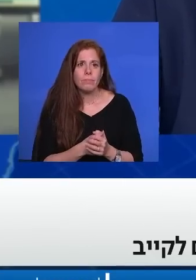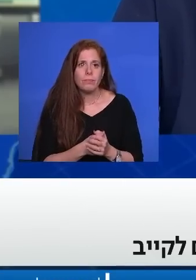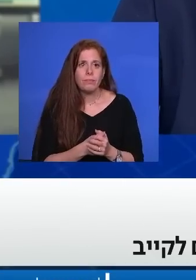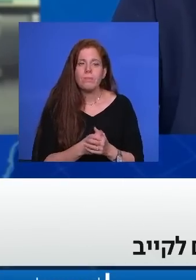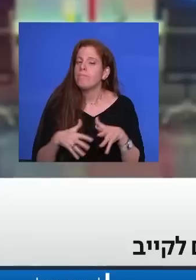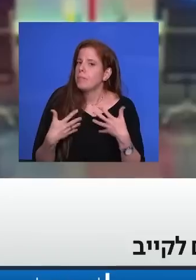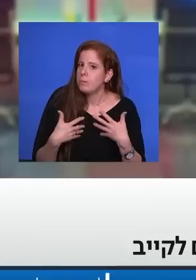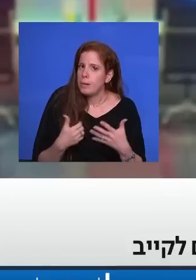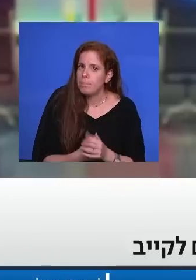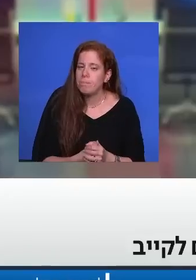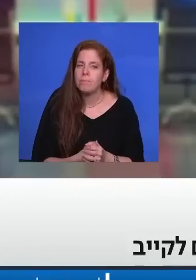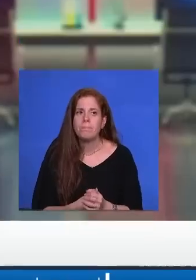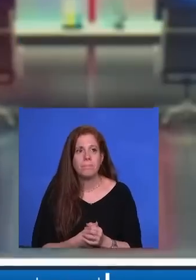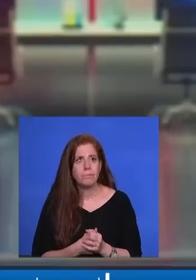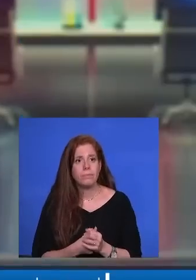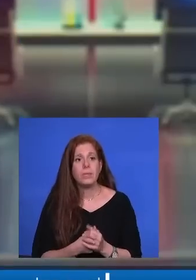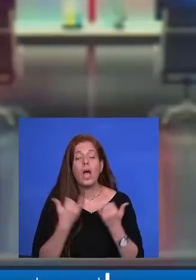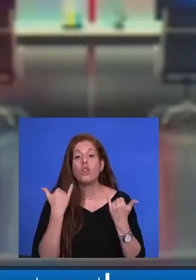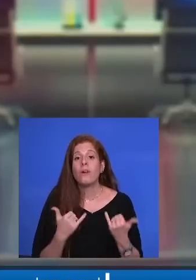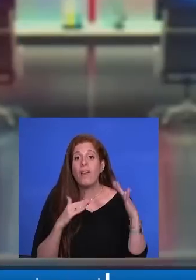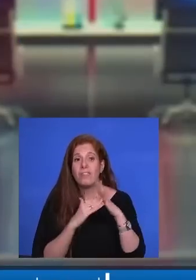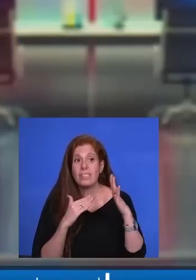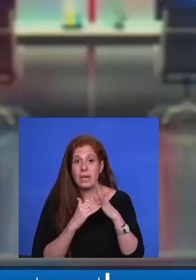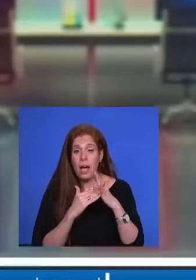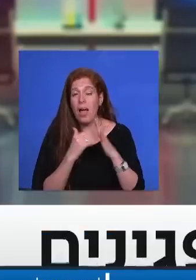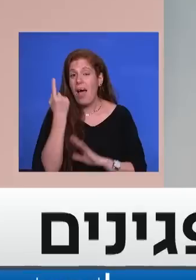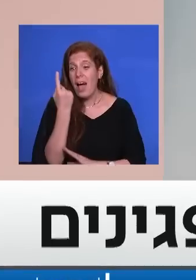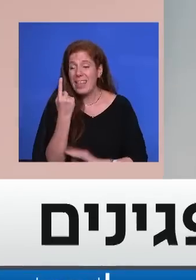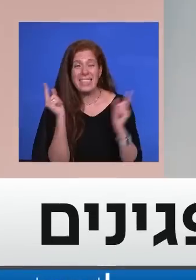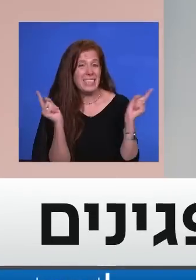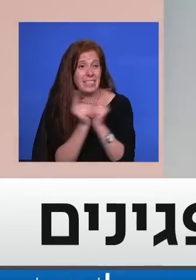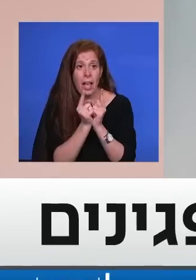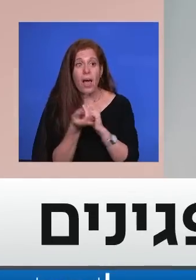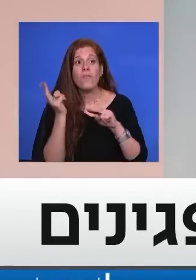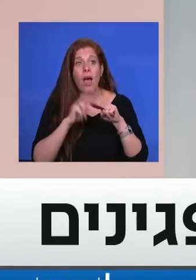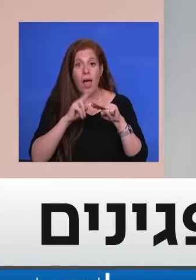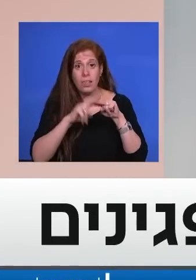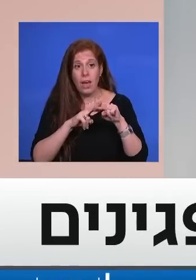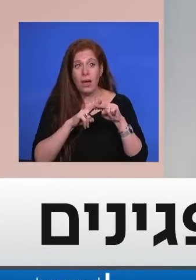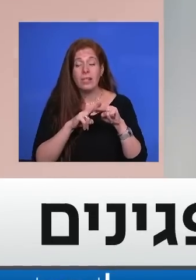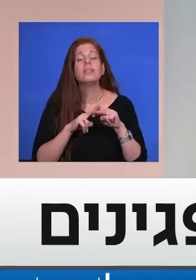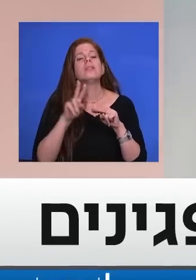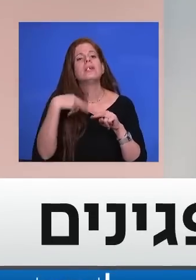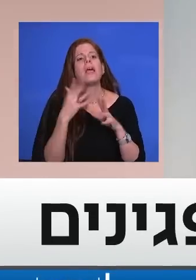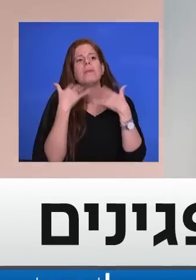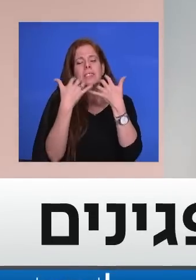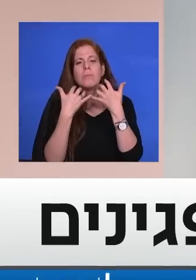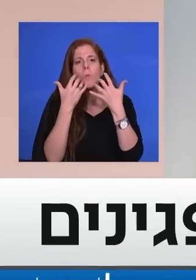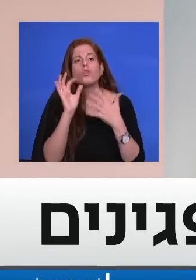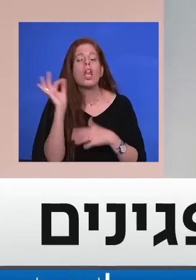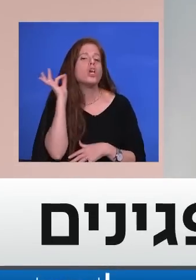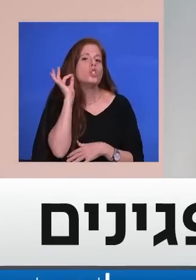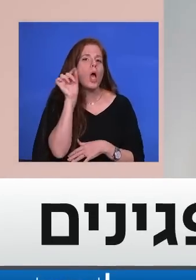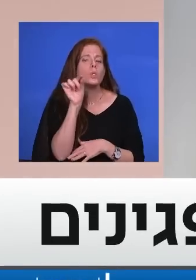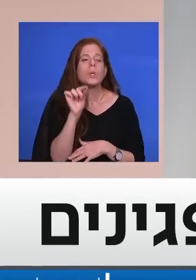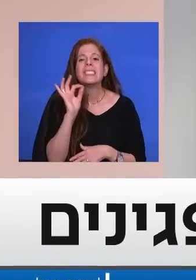בשמחה. נעשה עכשיו להפסקה אחת, קצרצרה, אחריה, בין היתר נהיה עם סיפורה של האישה הזאת, צעירה